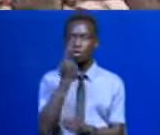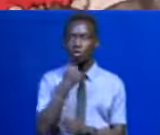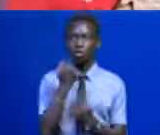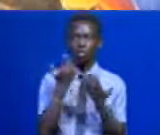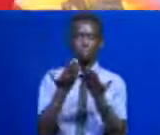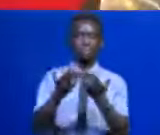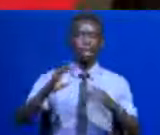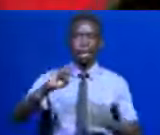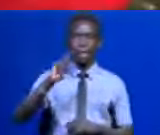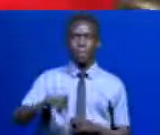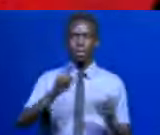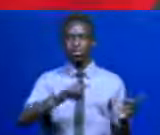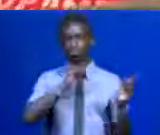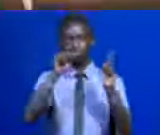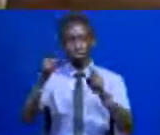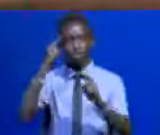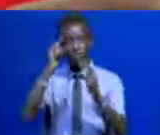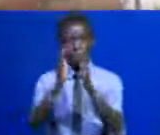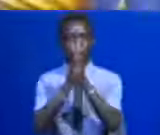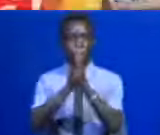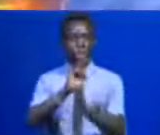kitaifa.